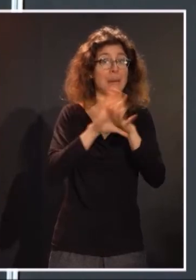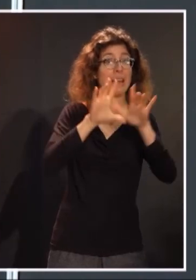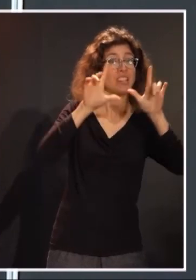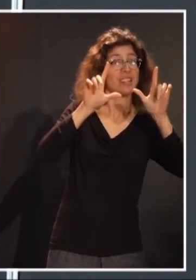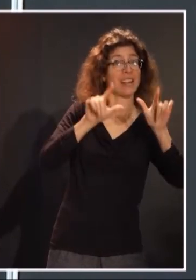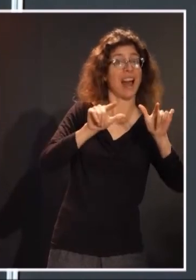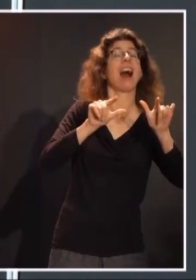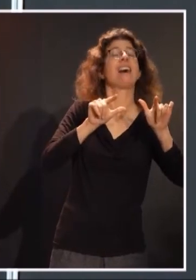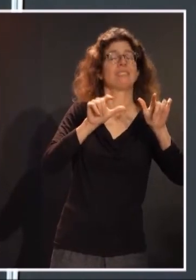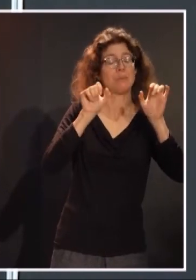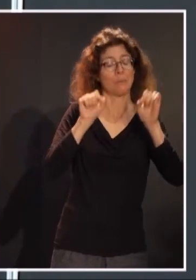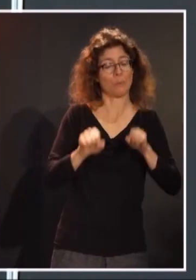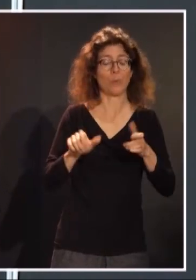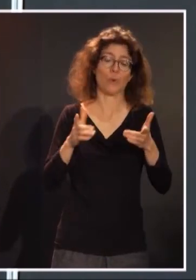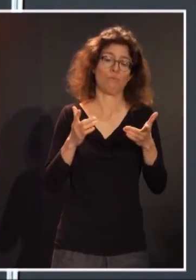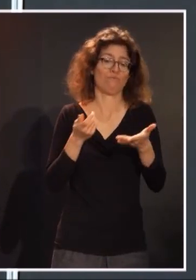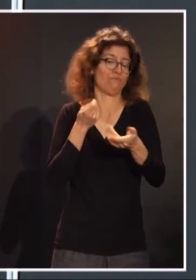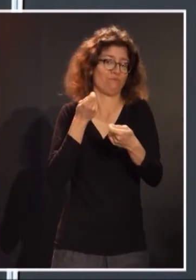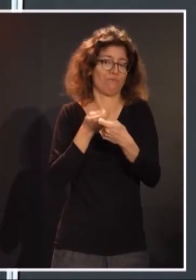écrite plus juste.